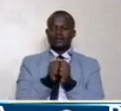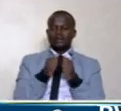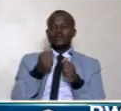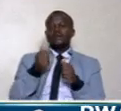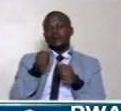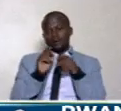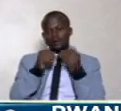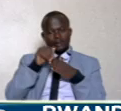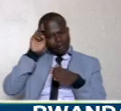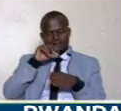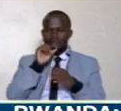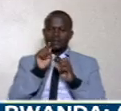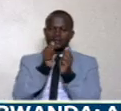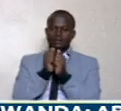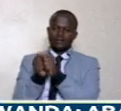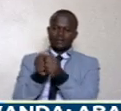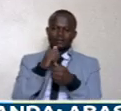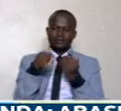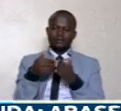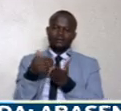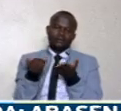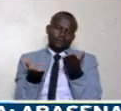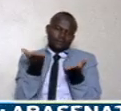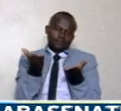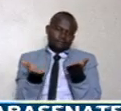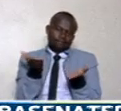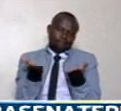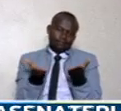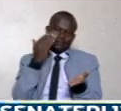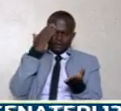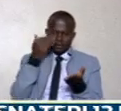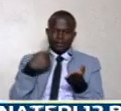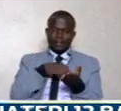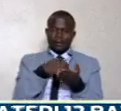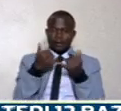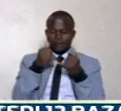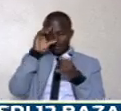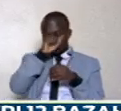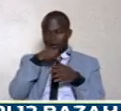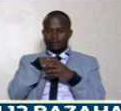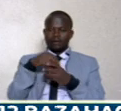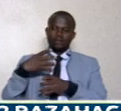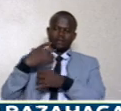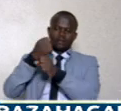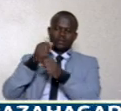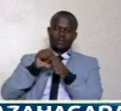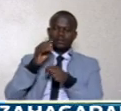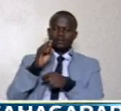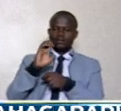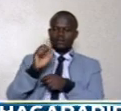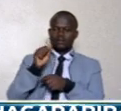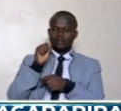ko tutazajyana tuzajyana wenda kubera ko ubugisigaye nuko gusa federation yandikira CAF then